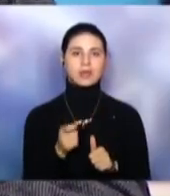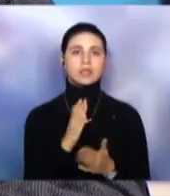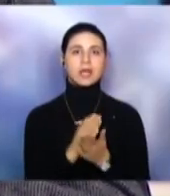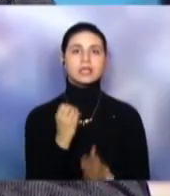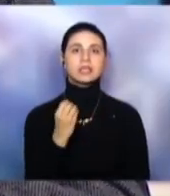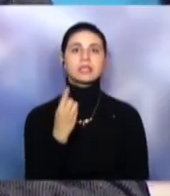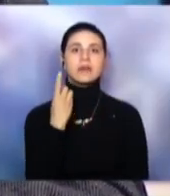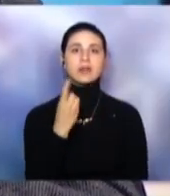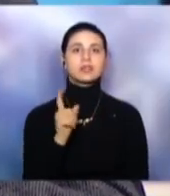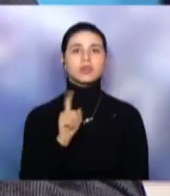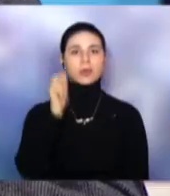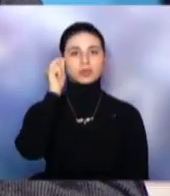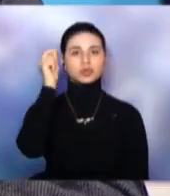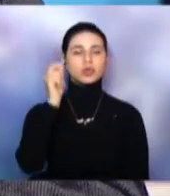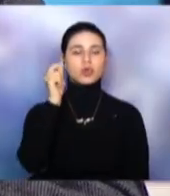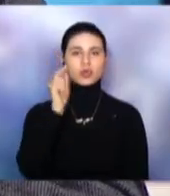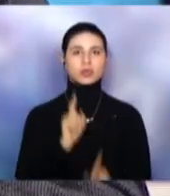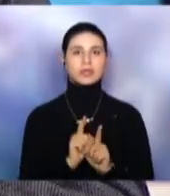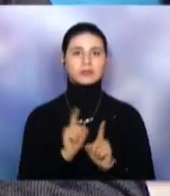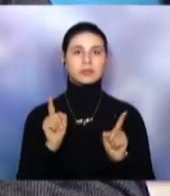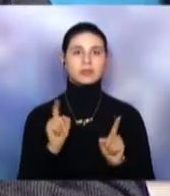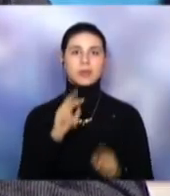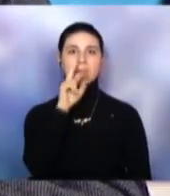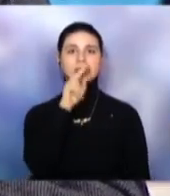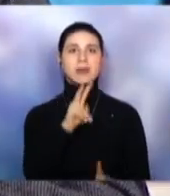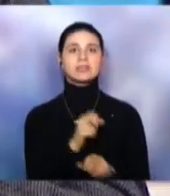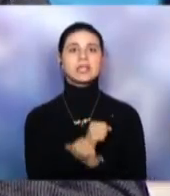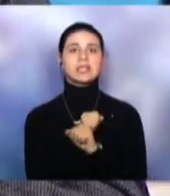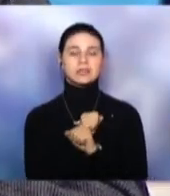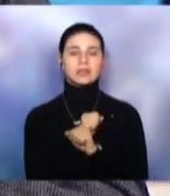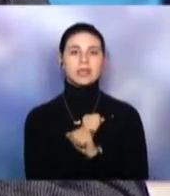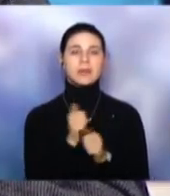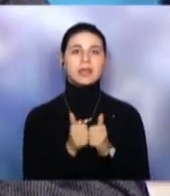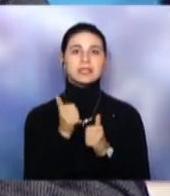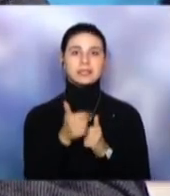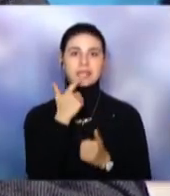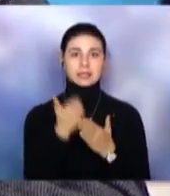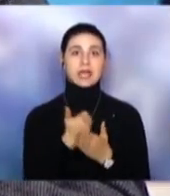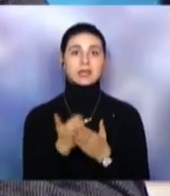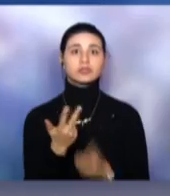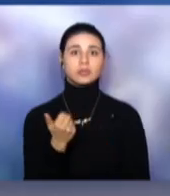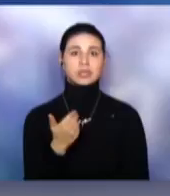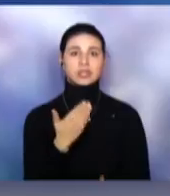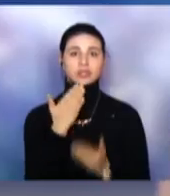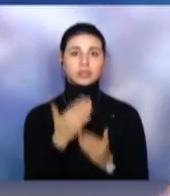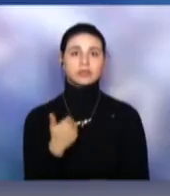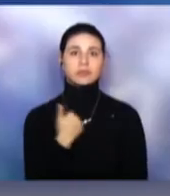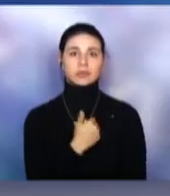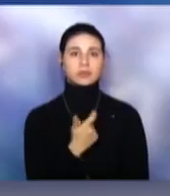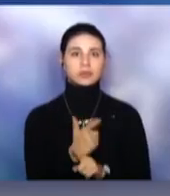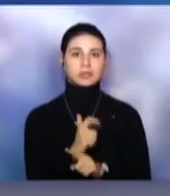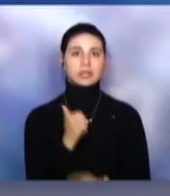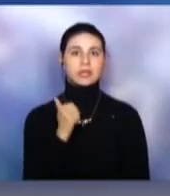კიდევ ერთი ოღონდ ფსიქოლოგიური თავისებურება წამლისგან დასვენება საახალწლო დიახ აი ამ კითხვის დასმა მინდოდა და რა კარგია